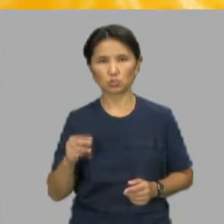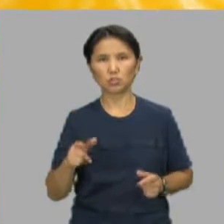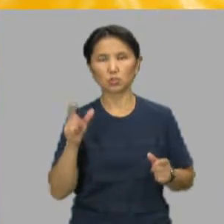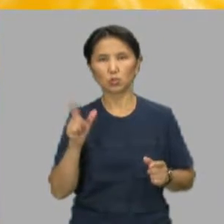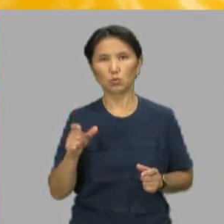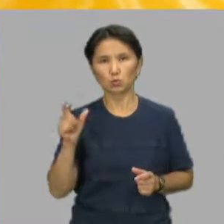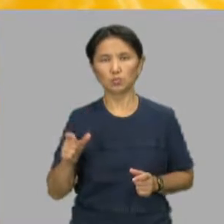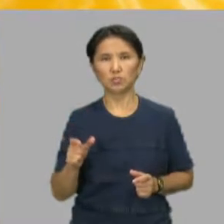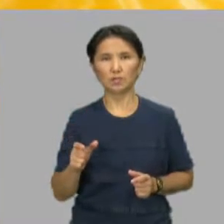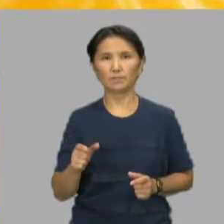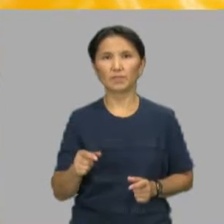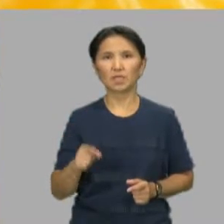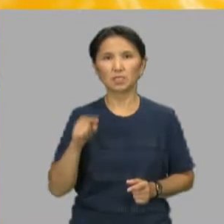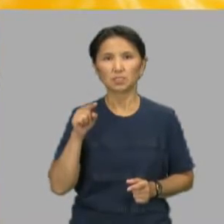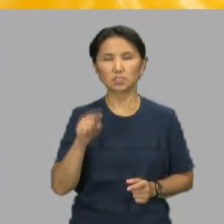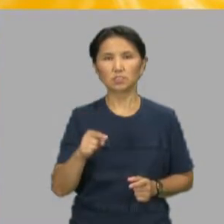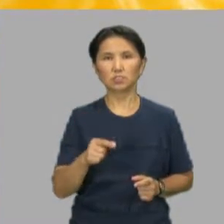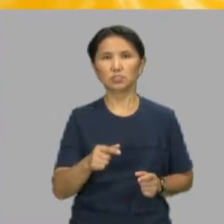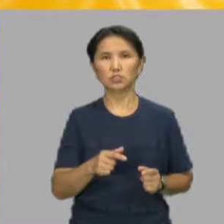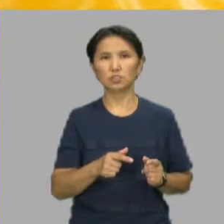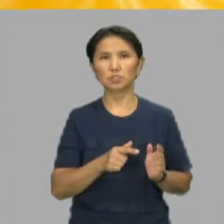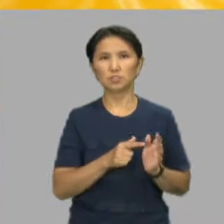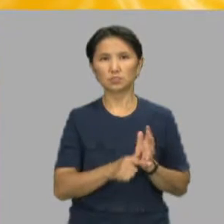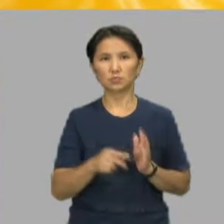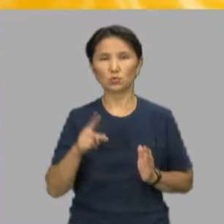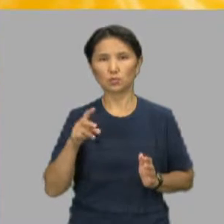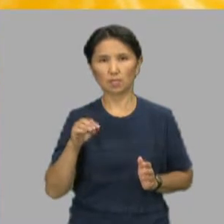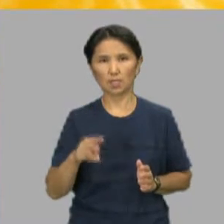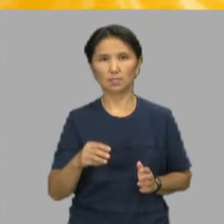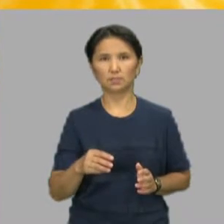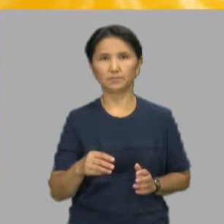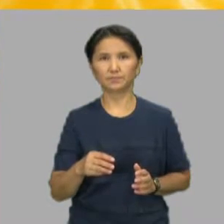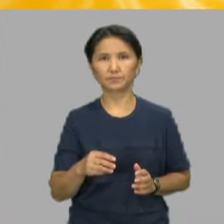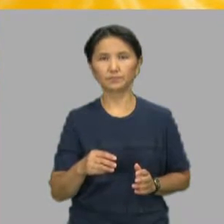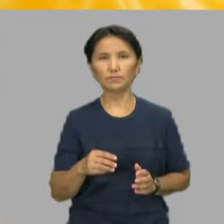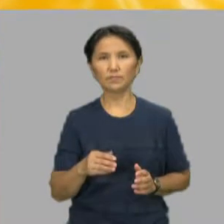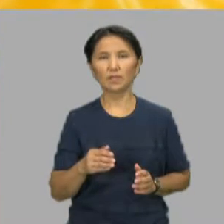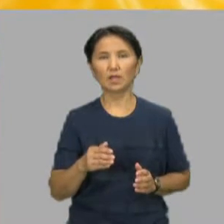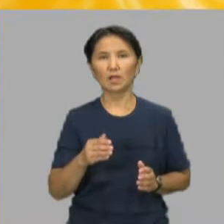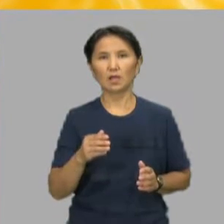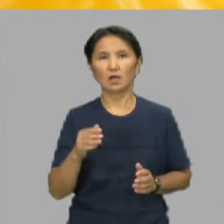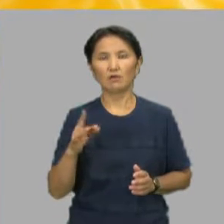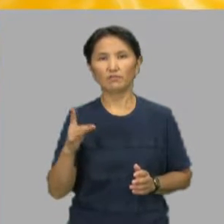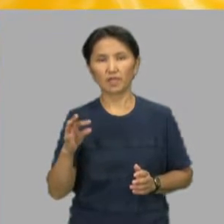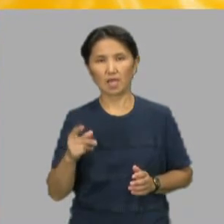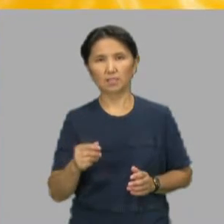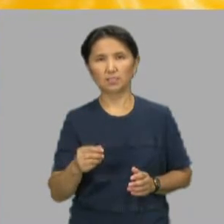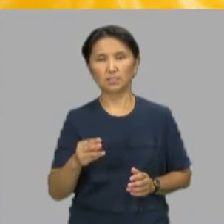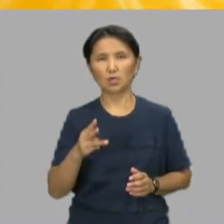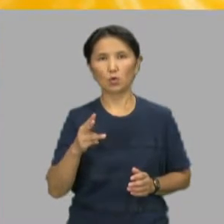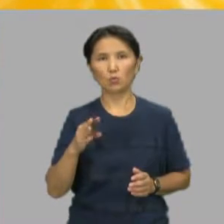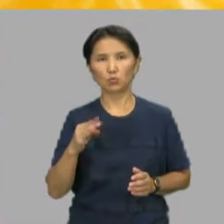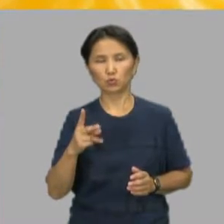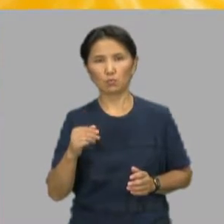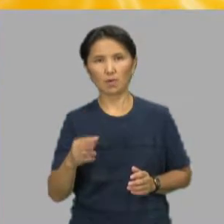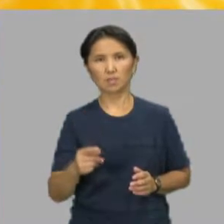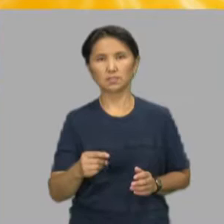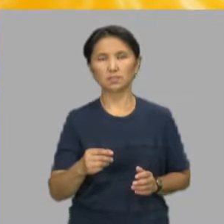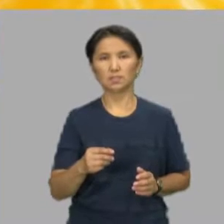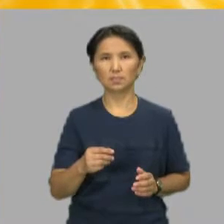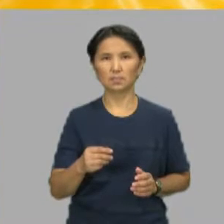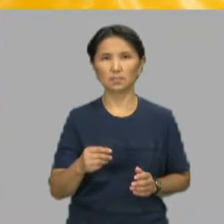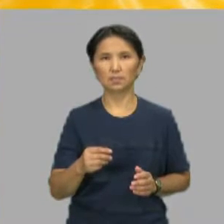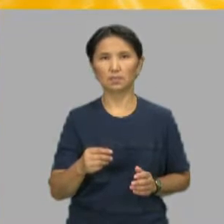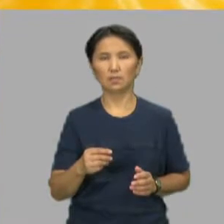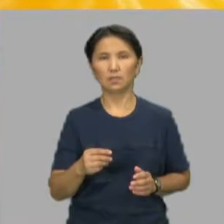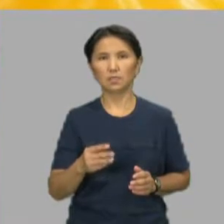1637 лет. Представляете? В ряде мусульманских стран используется лунным